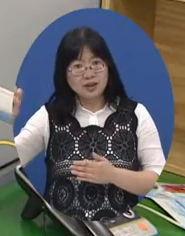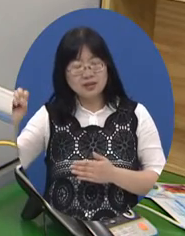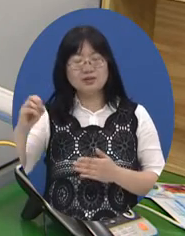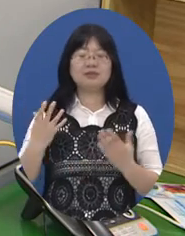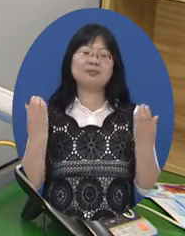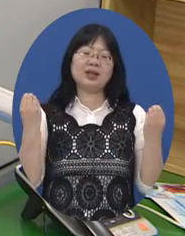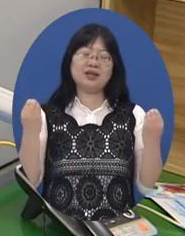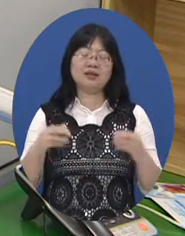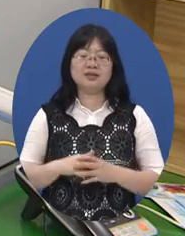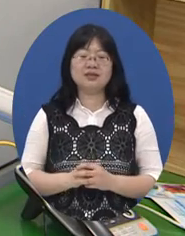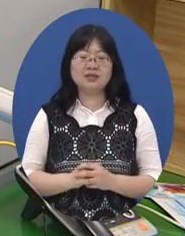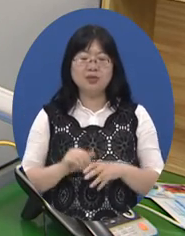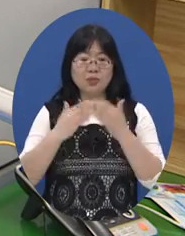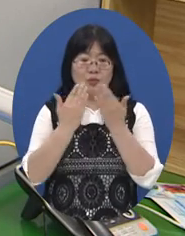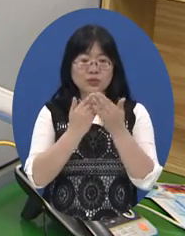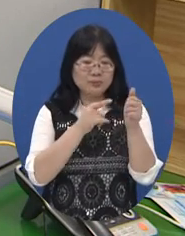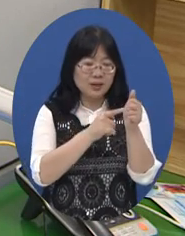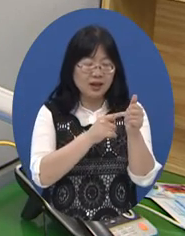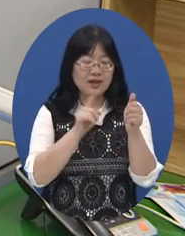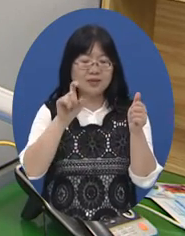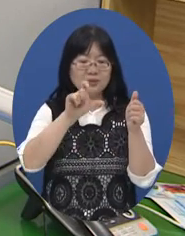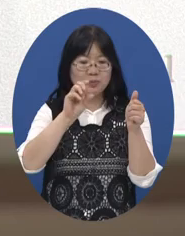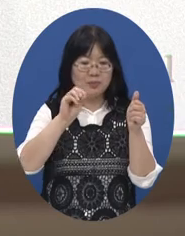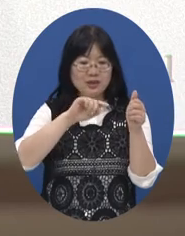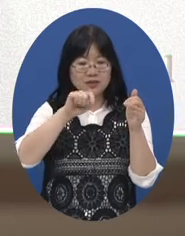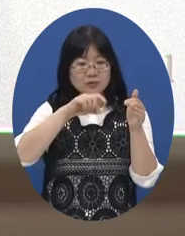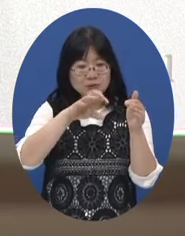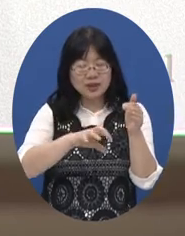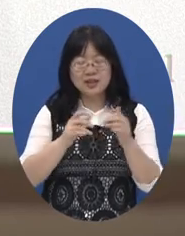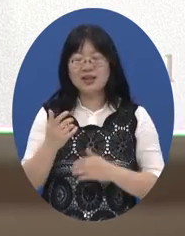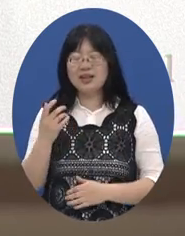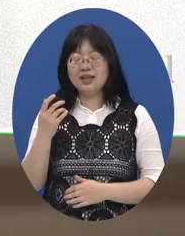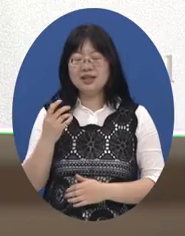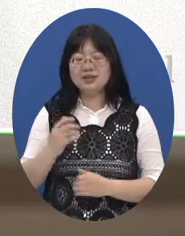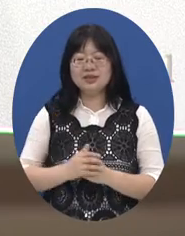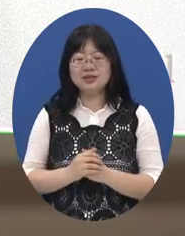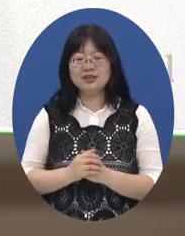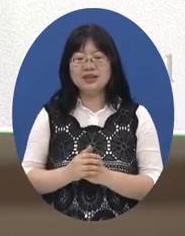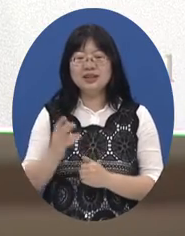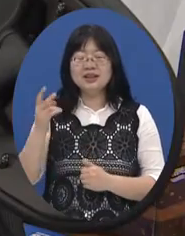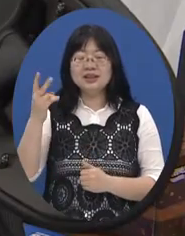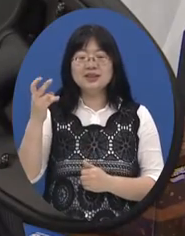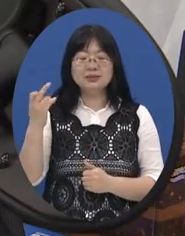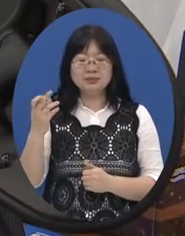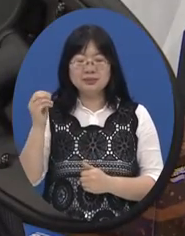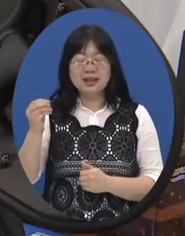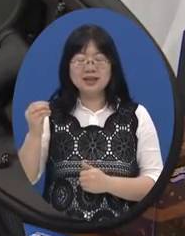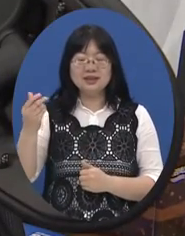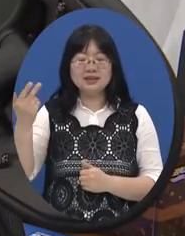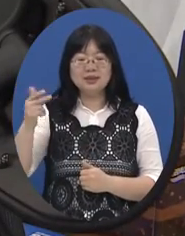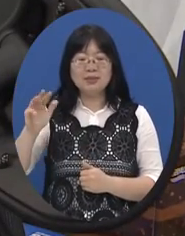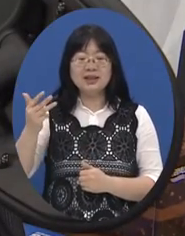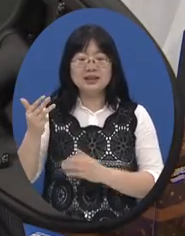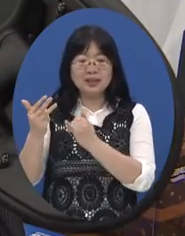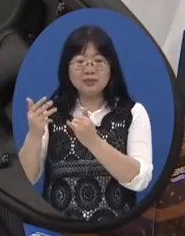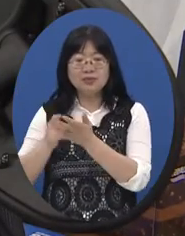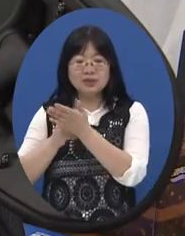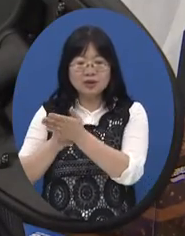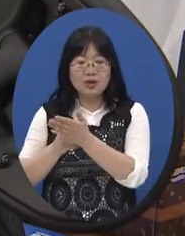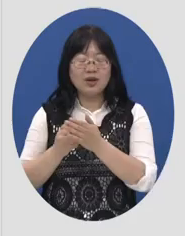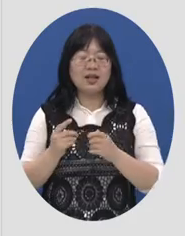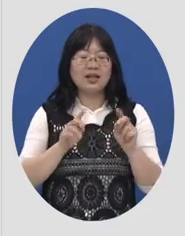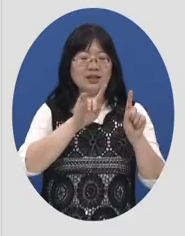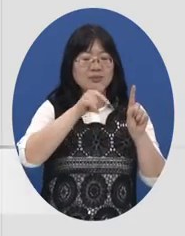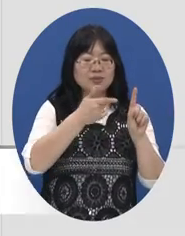마무리됐습니다. 전체 대상자 15만여 명중 12만 6,800여 명이 신청했고, 지난 1분기보다 2,500여 명